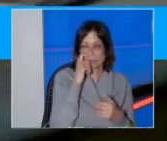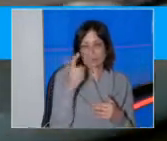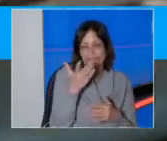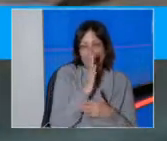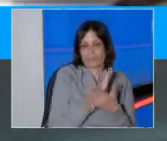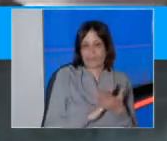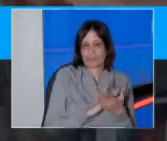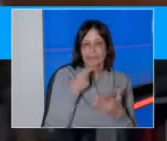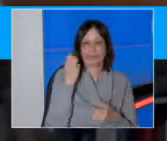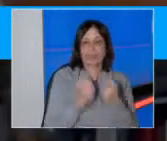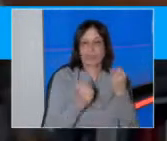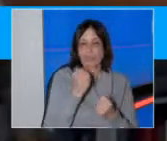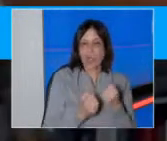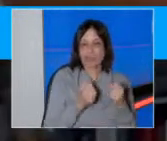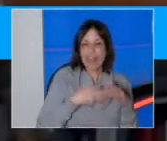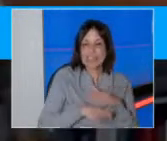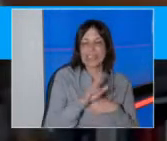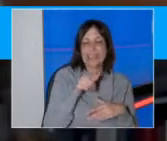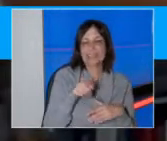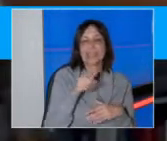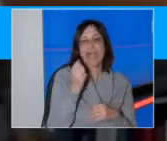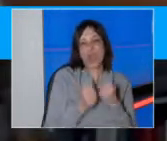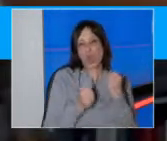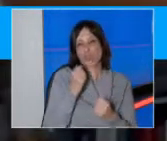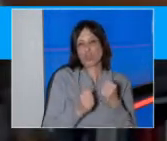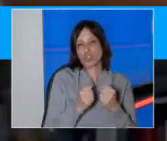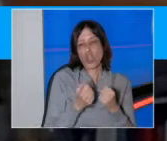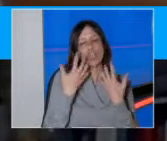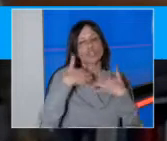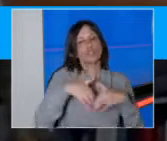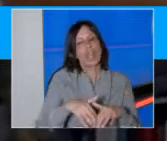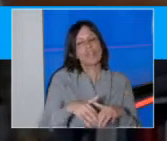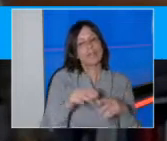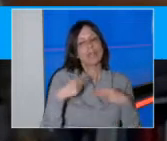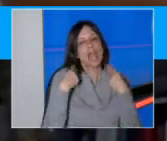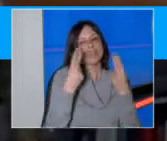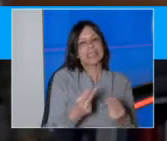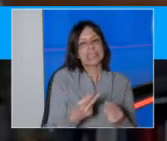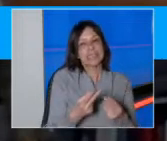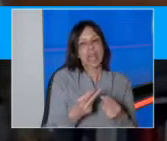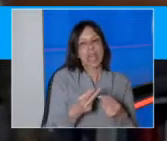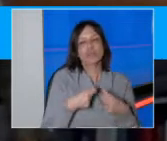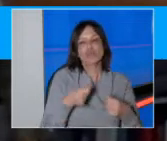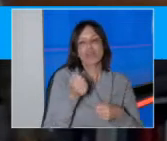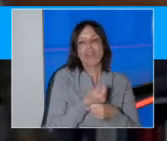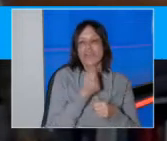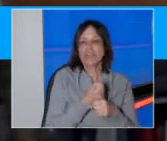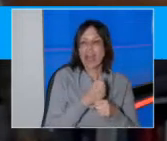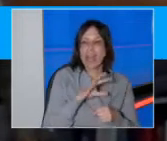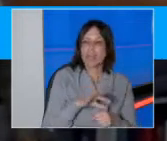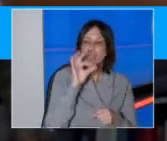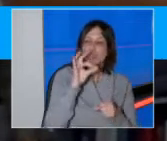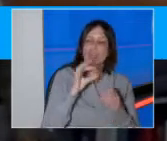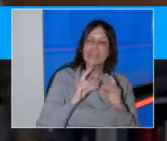וחלק מהקושי, זה הקושי בלהשתלב חזרה בשוק העבודה, בלמצוא